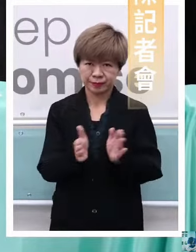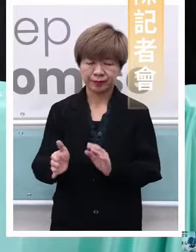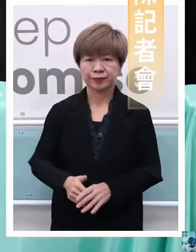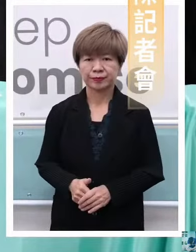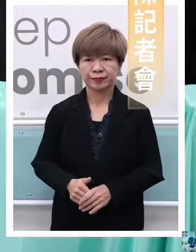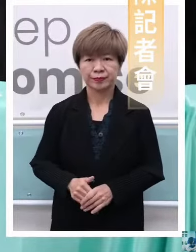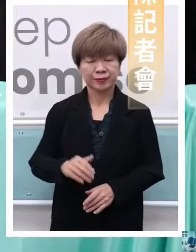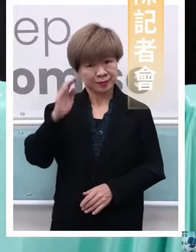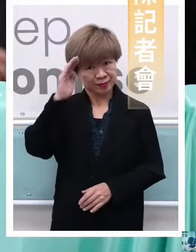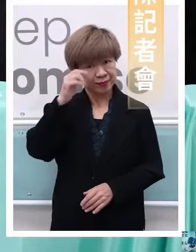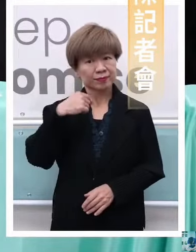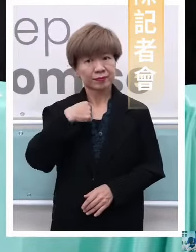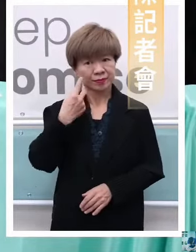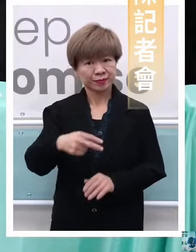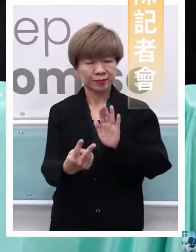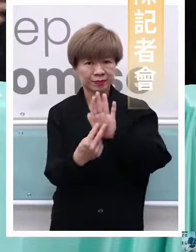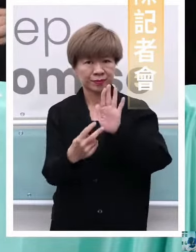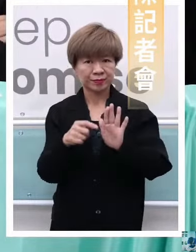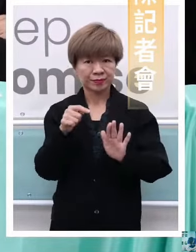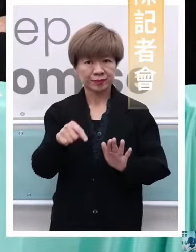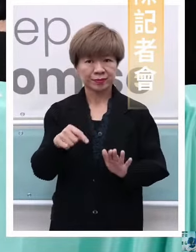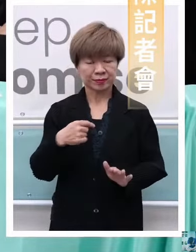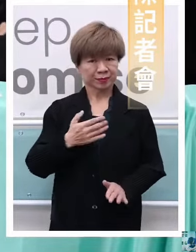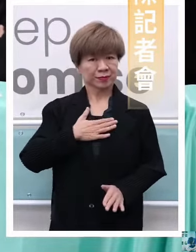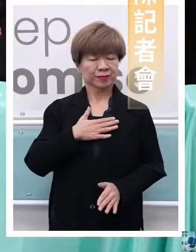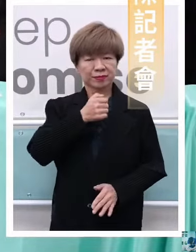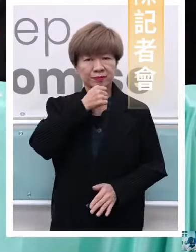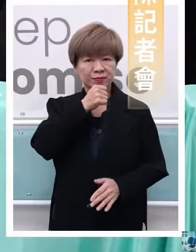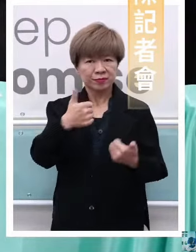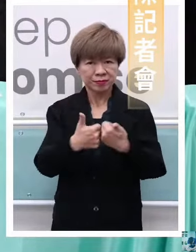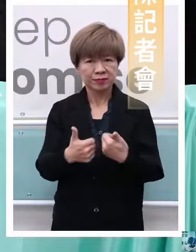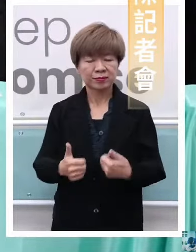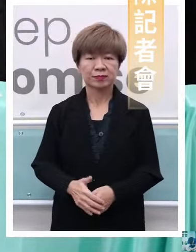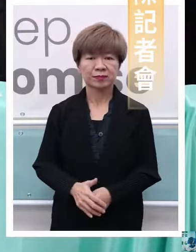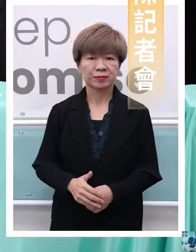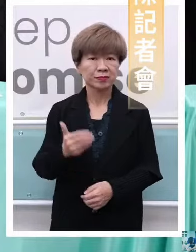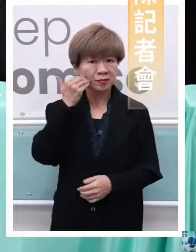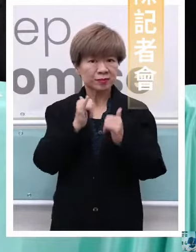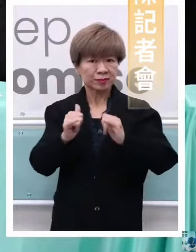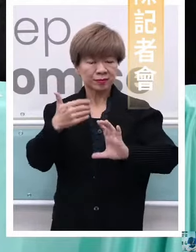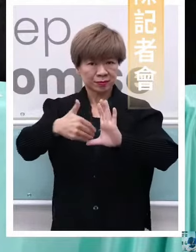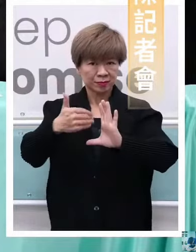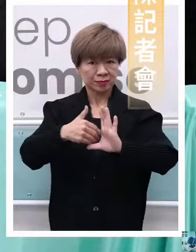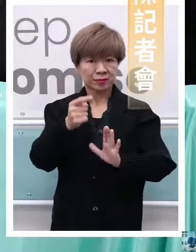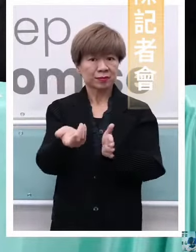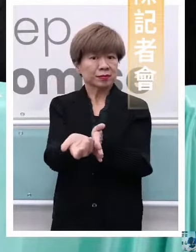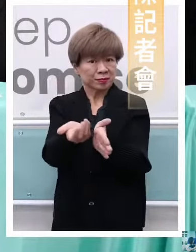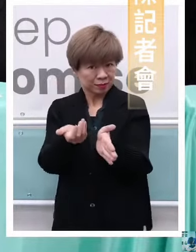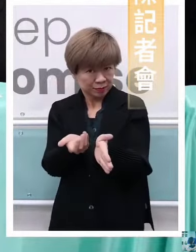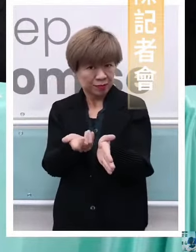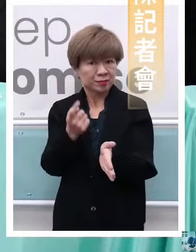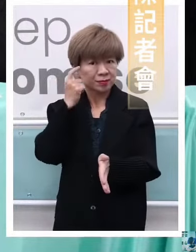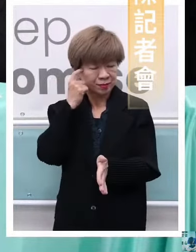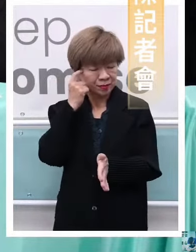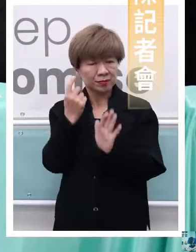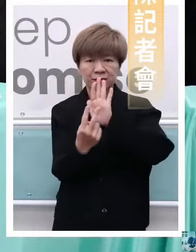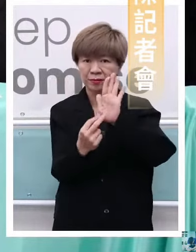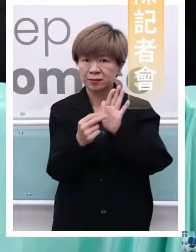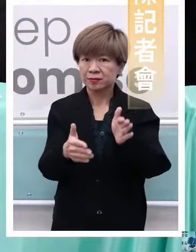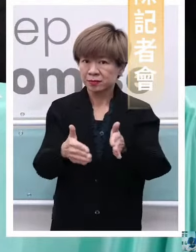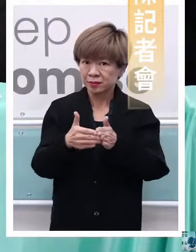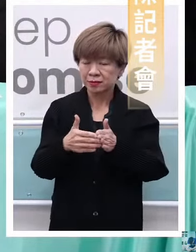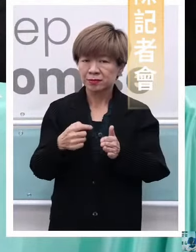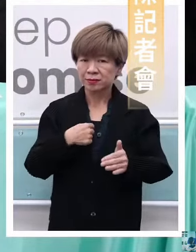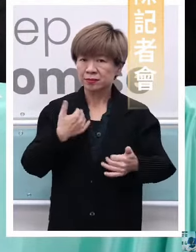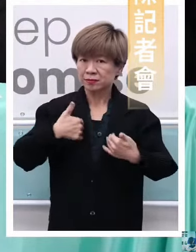思，我首先还是要说，因为这场还是我们的记者会，那如果说民事这边事前就已经打算要来做说明的话，其实我们非